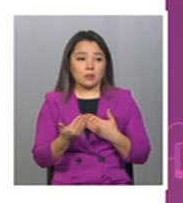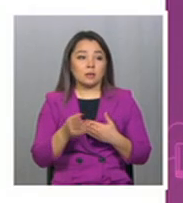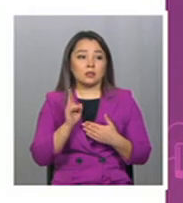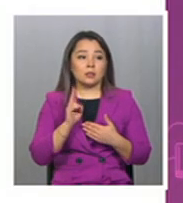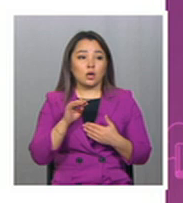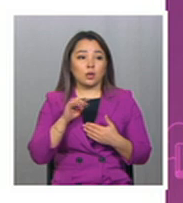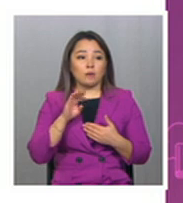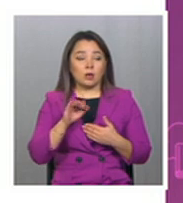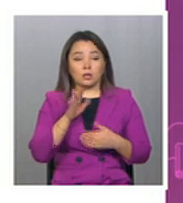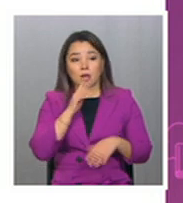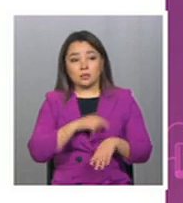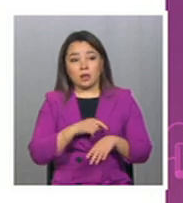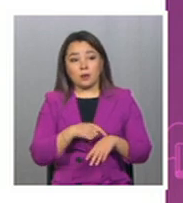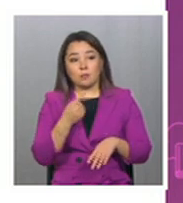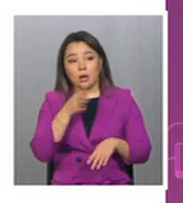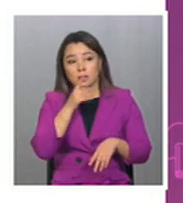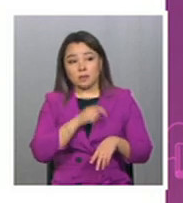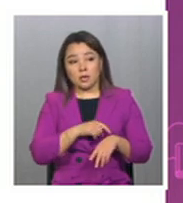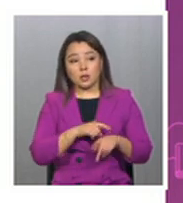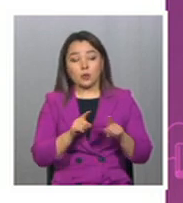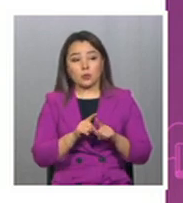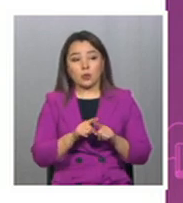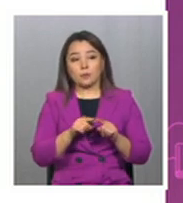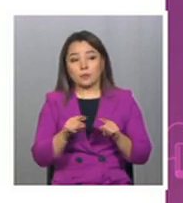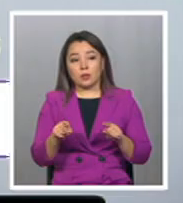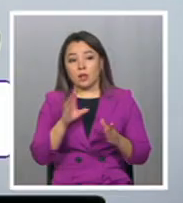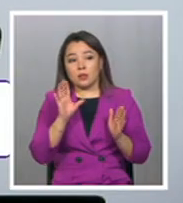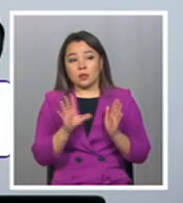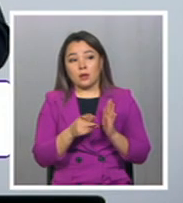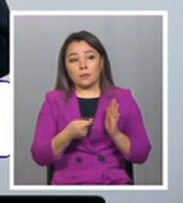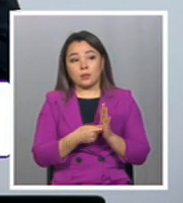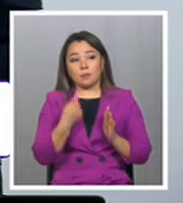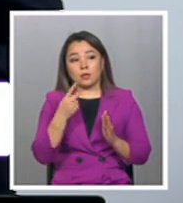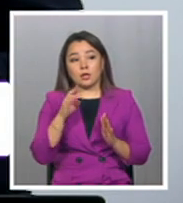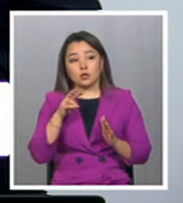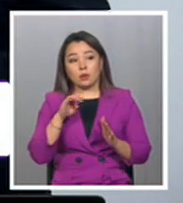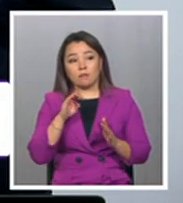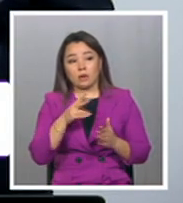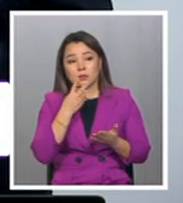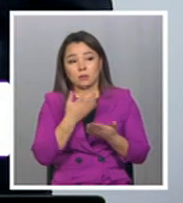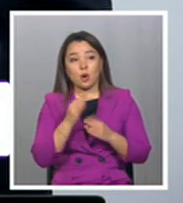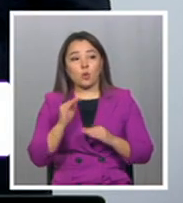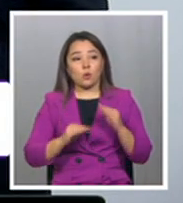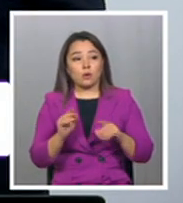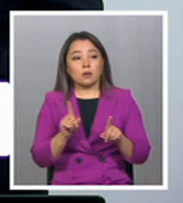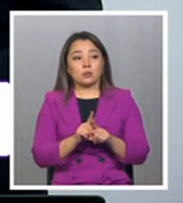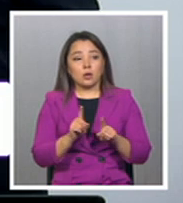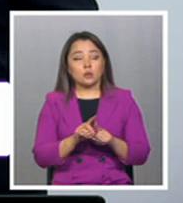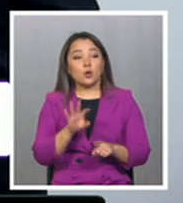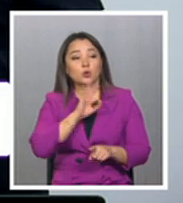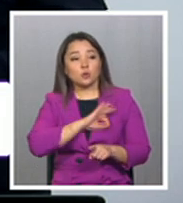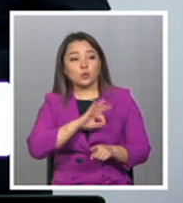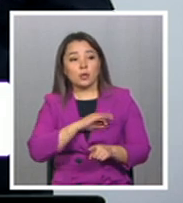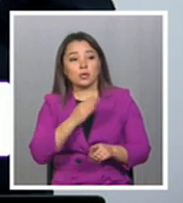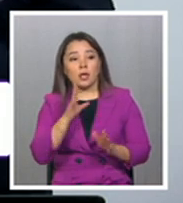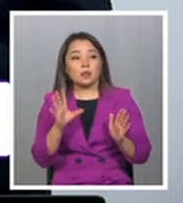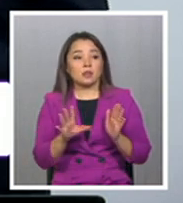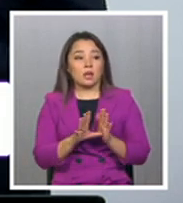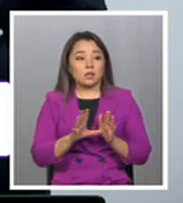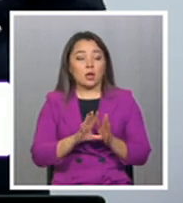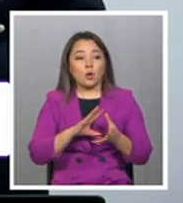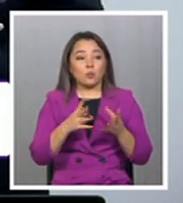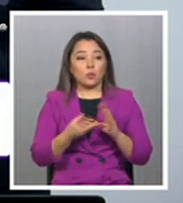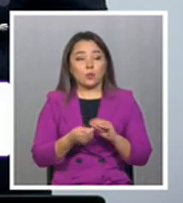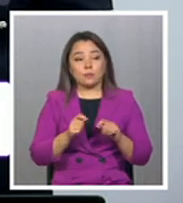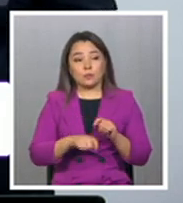Киловатт сағат 1 сағат көлемінде қуаттылығы 1 киловатт болатын құралдың тұтынатын энергиясының